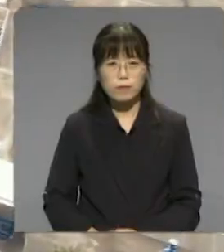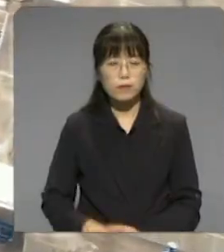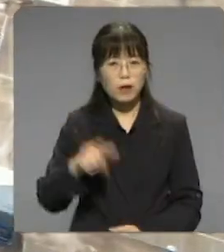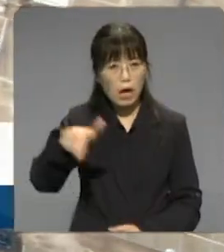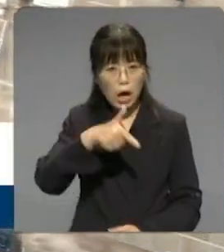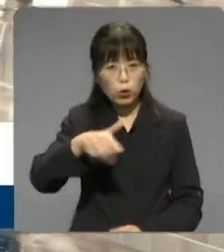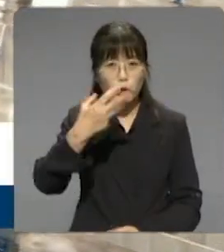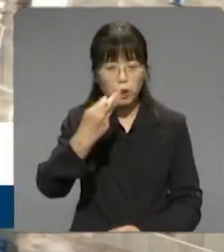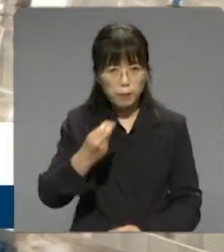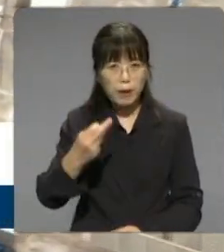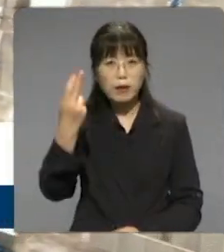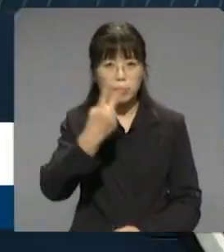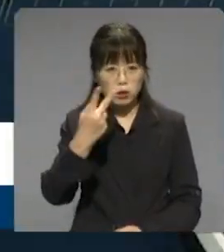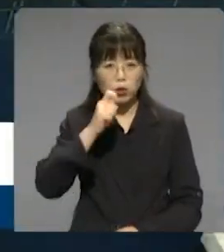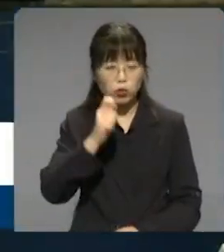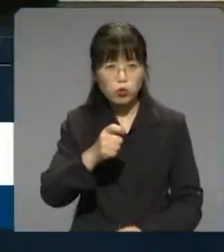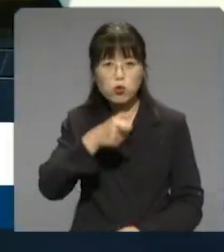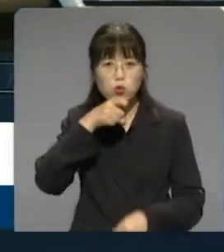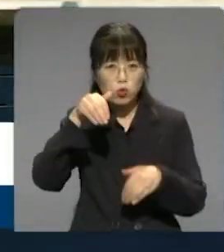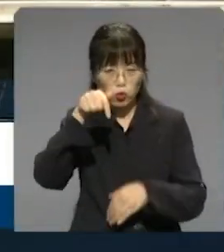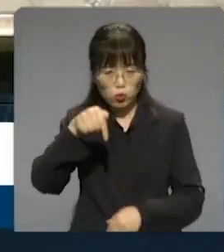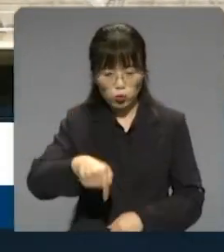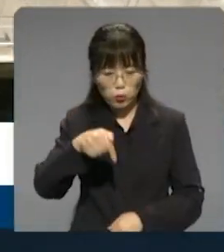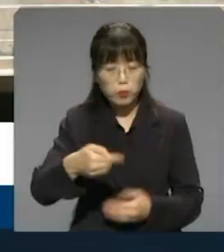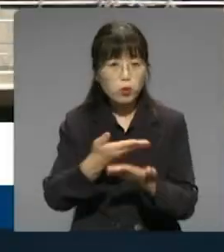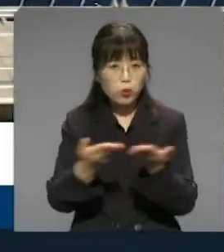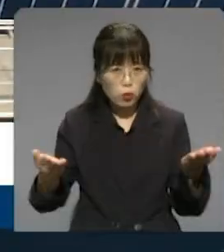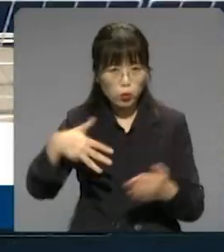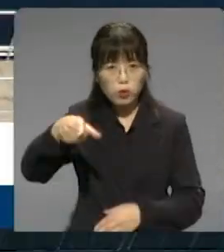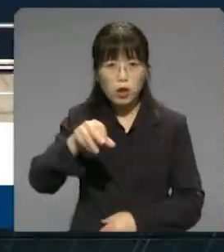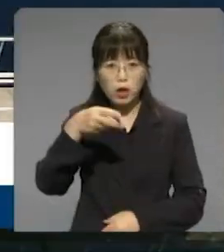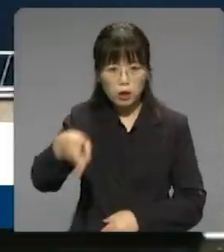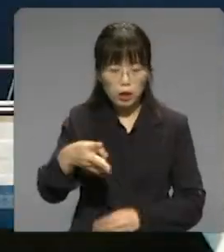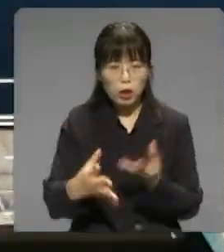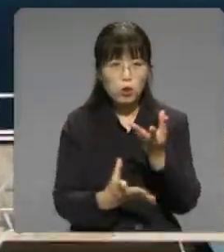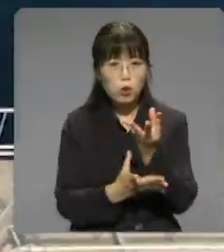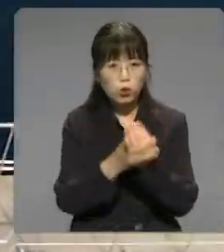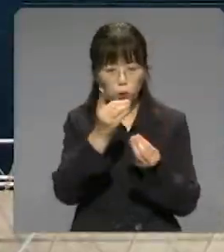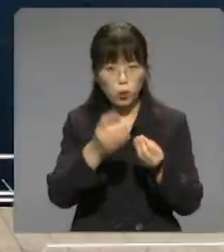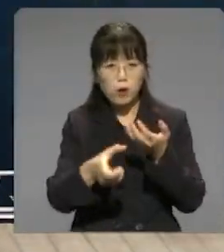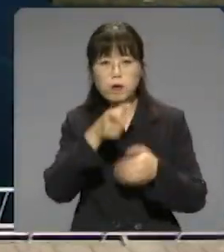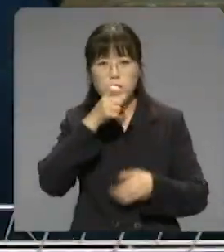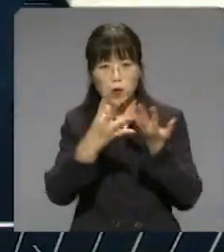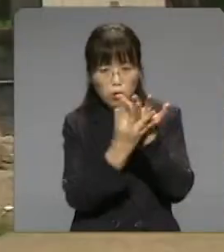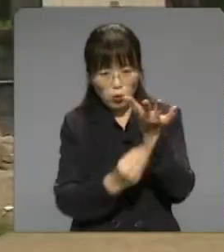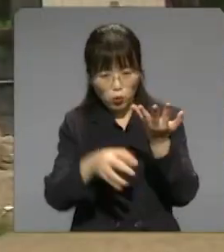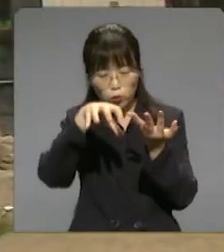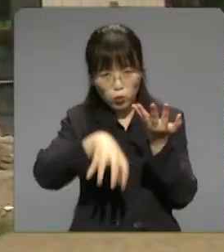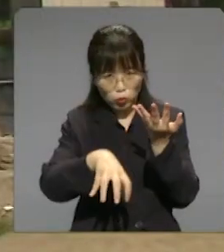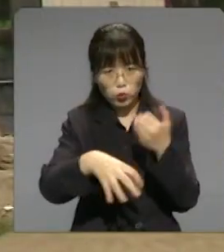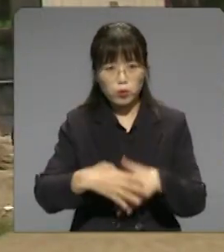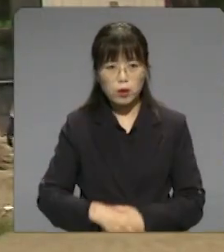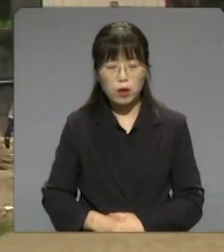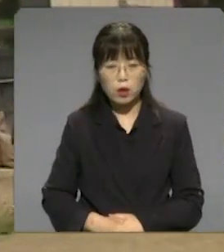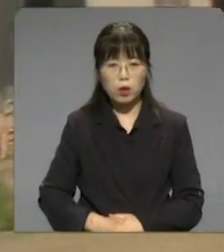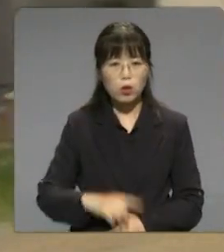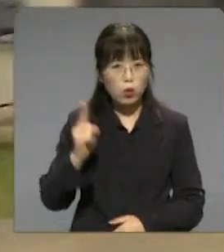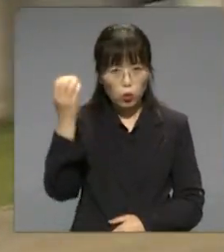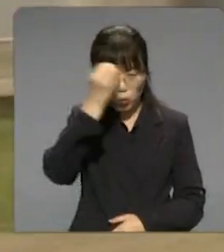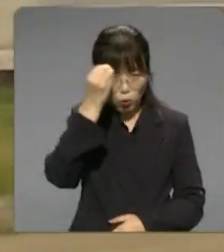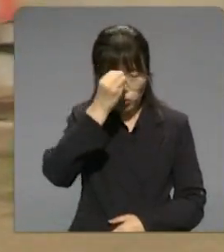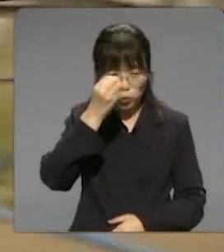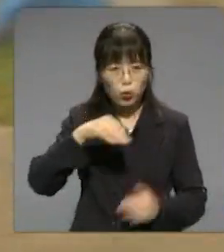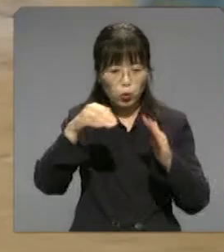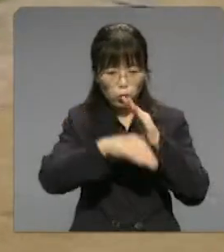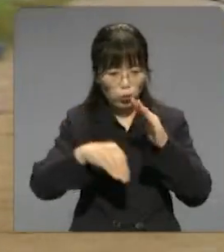하루 18만 2천 톤의 수돗물을 공급하는 청계 통합 정수장. 고도 정수 처리 시설